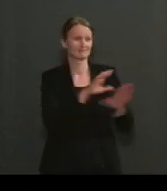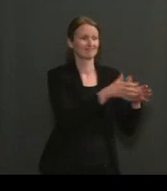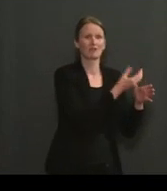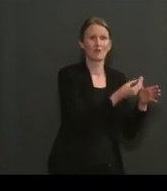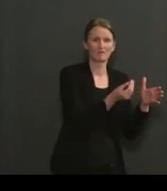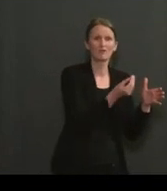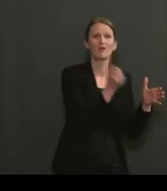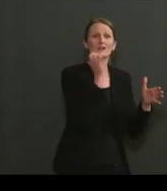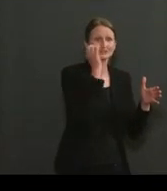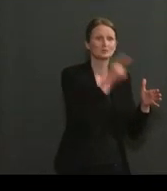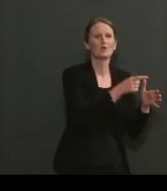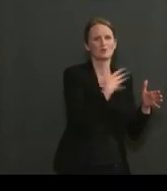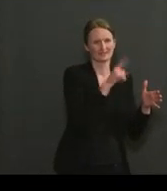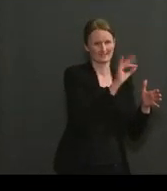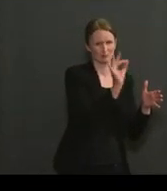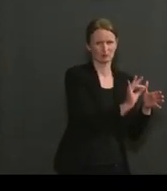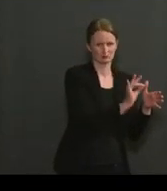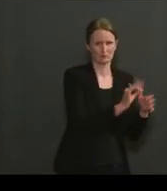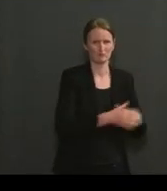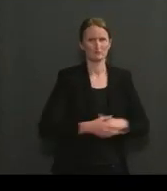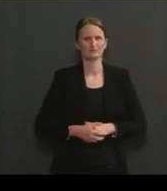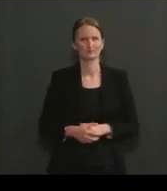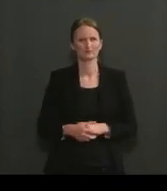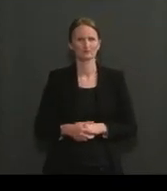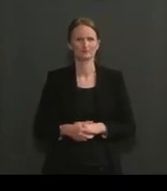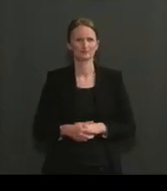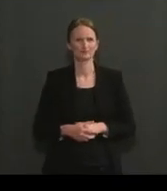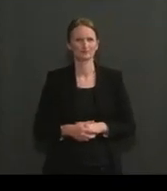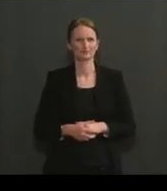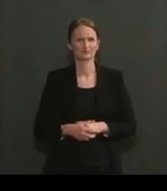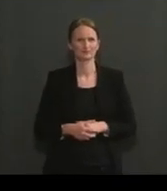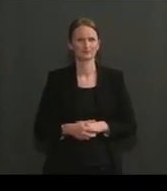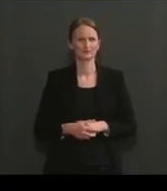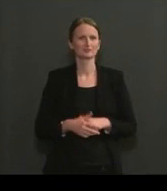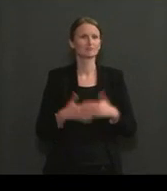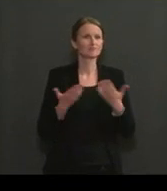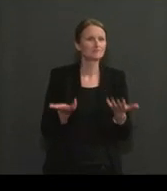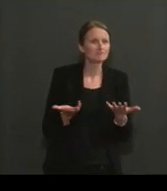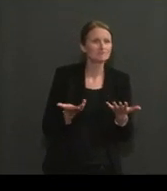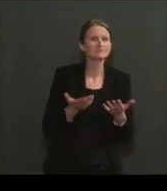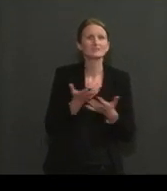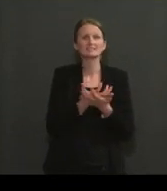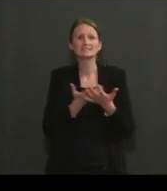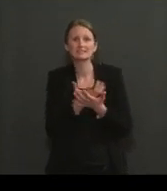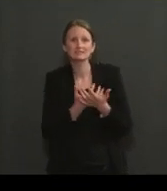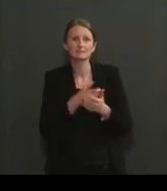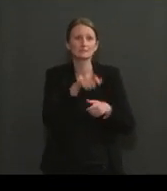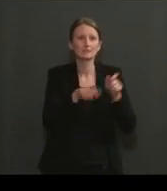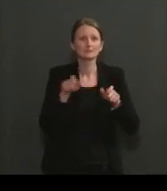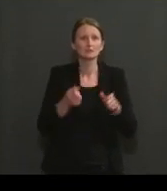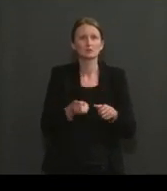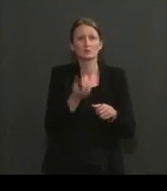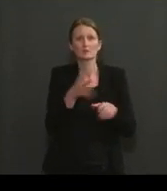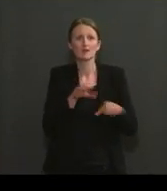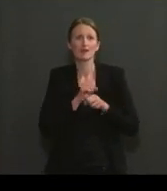des adolescents. Au niveau du nombre de contaminations, je vous répète à peu près chaque fois la même chose, c'est toujours le Hainaut qui